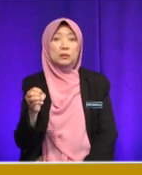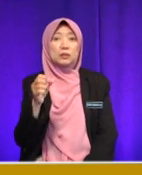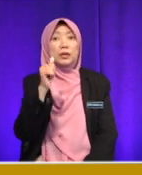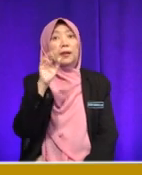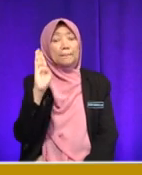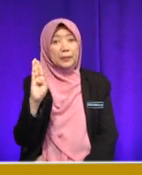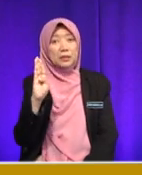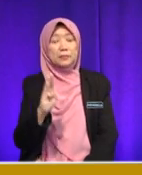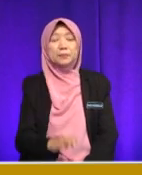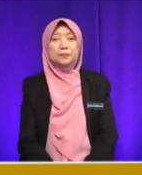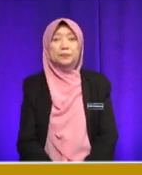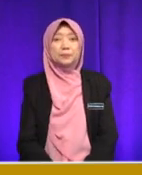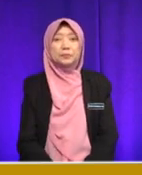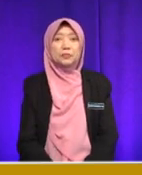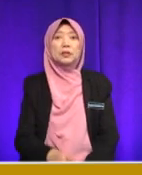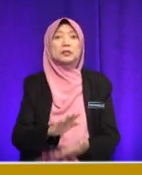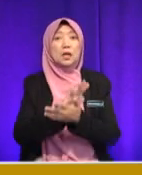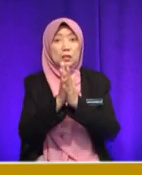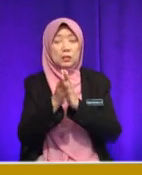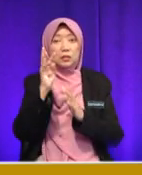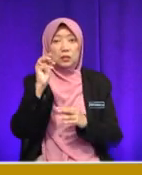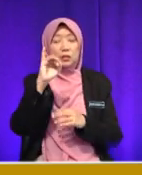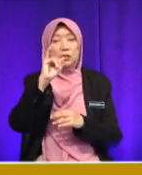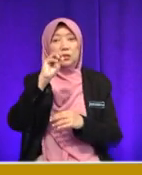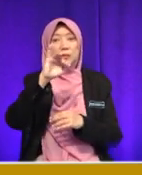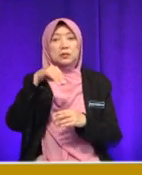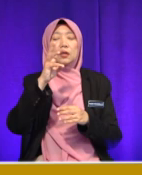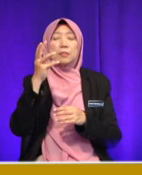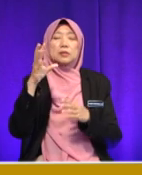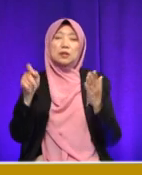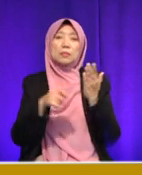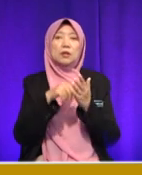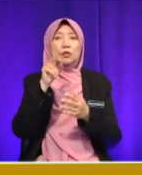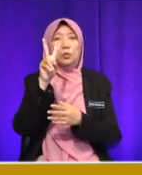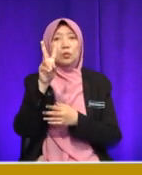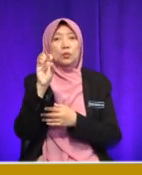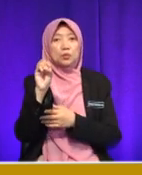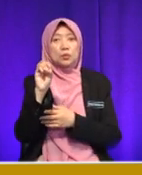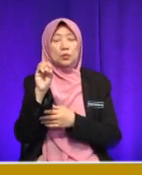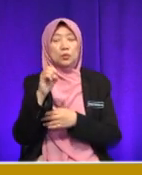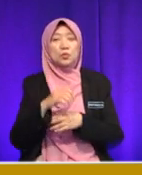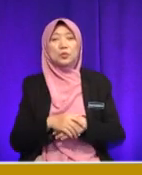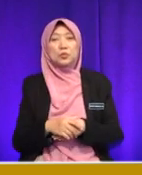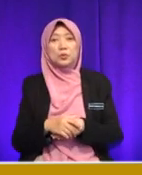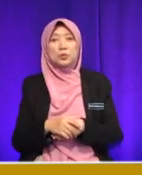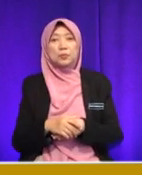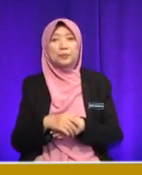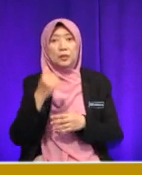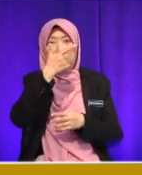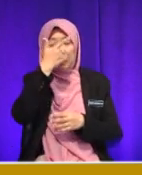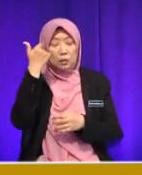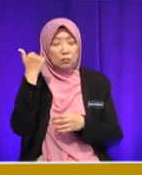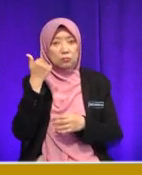AB. Jadi image kita 16 tambah 20, objek kita ialah 20. Jadi dengan info